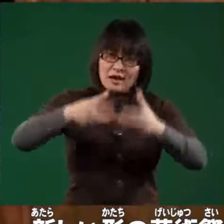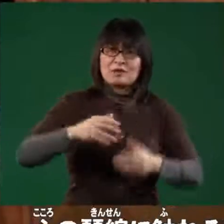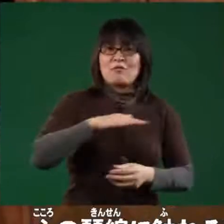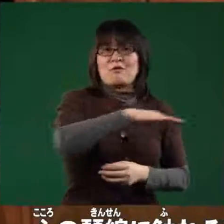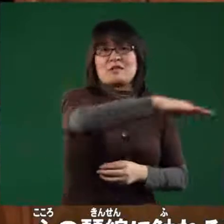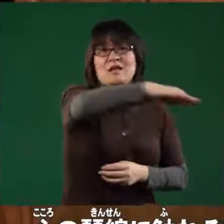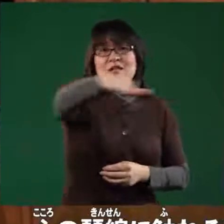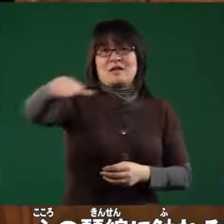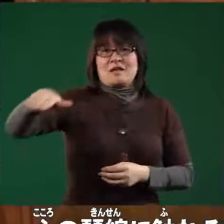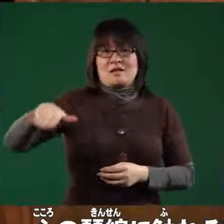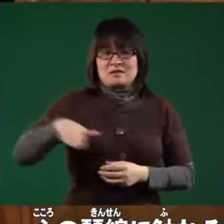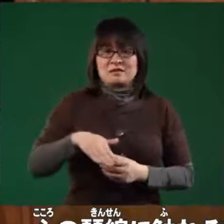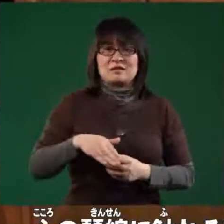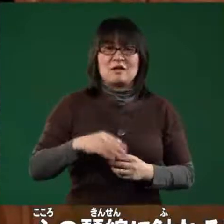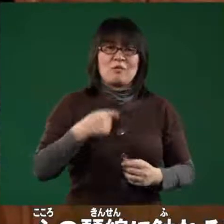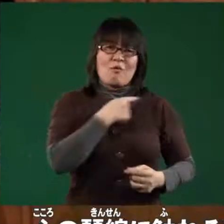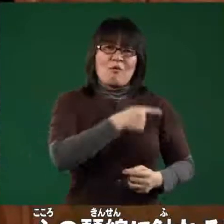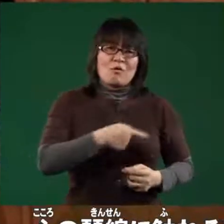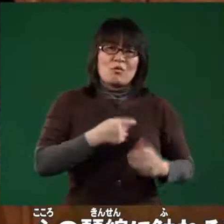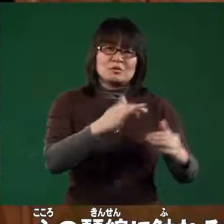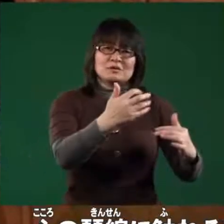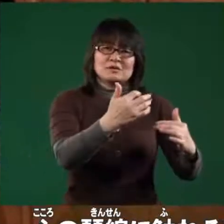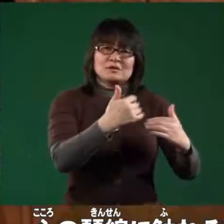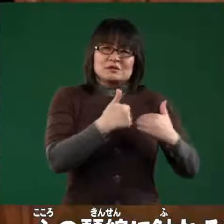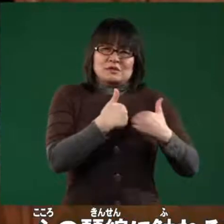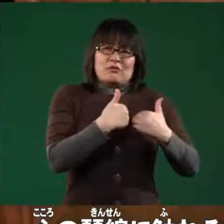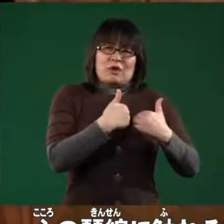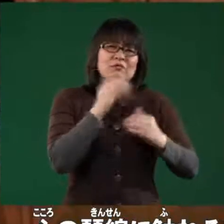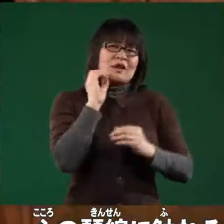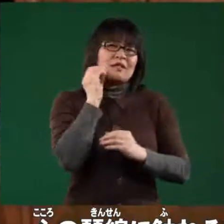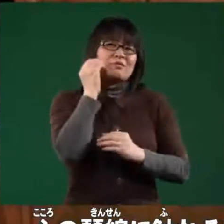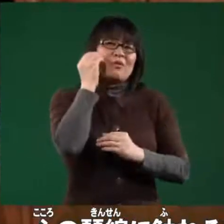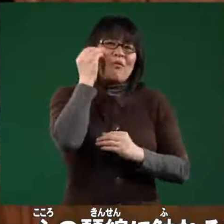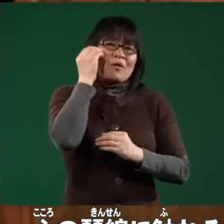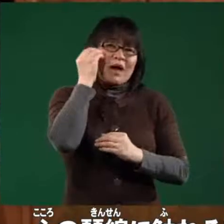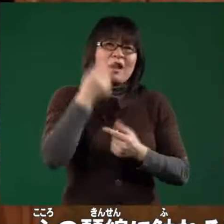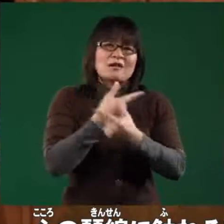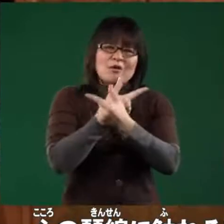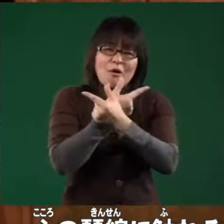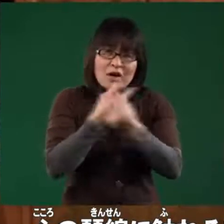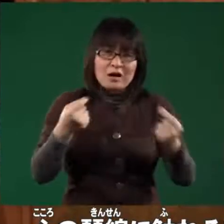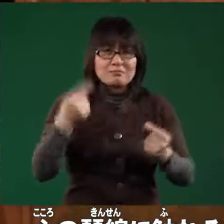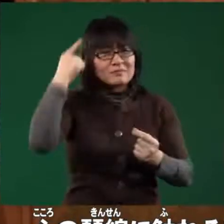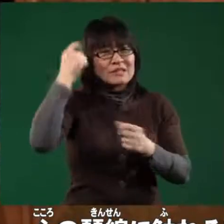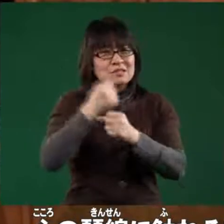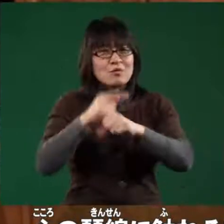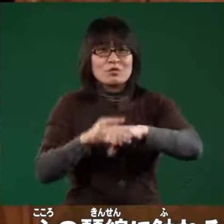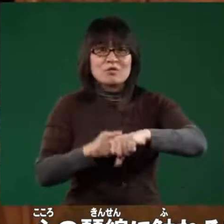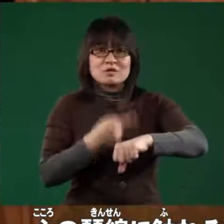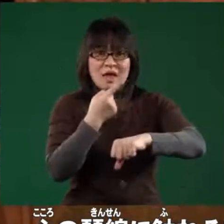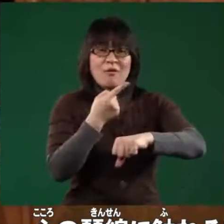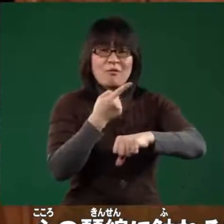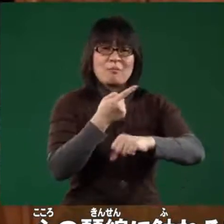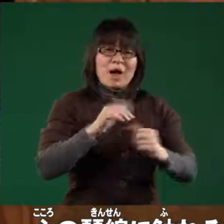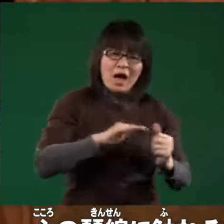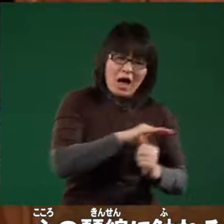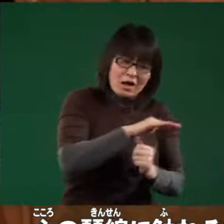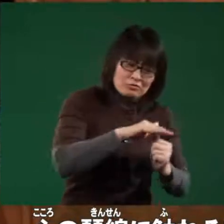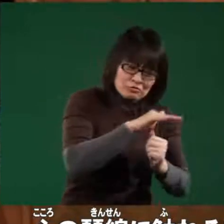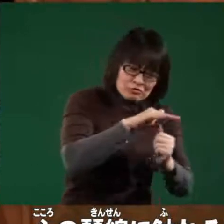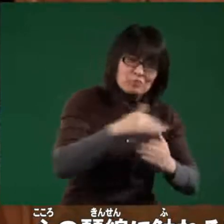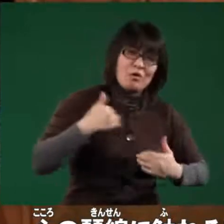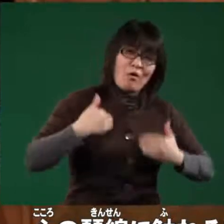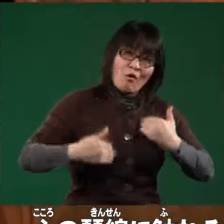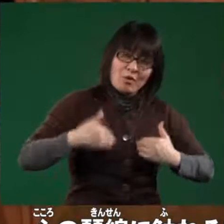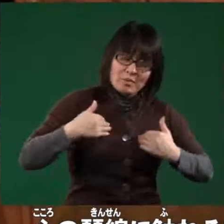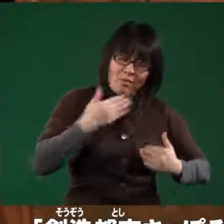に心の琴線に触れる感動や共感、創造性を育む喜びというものを体感